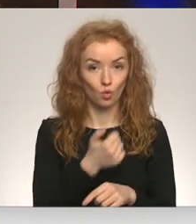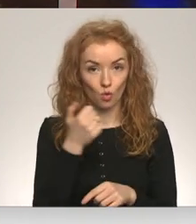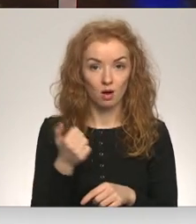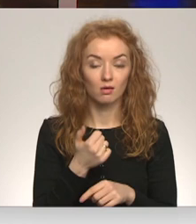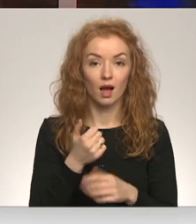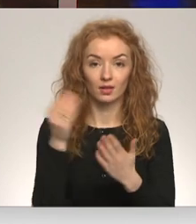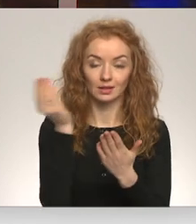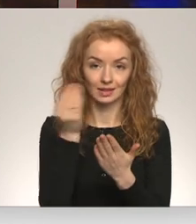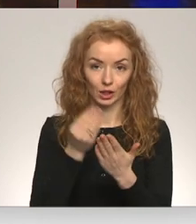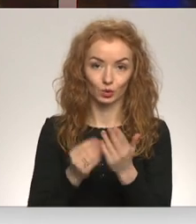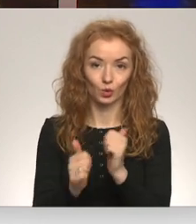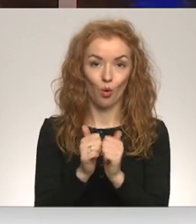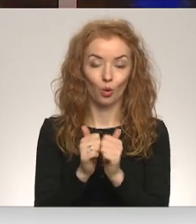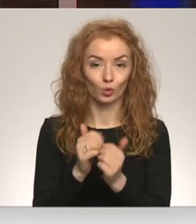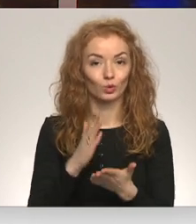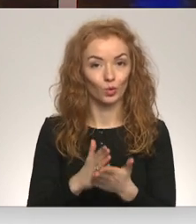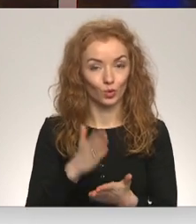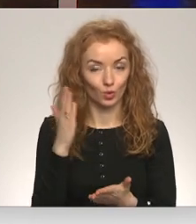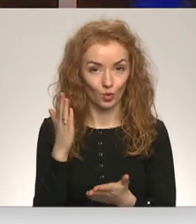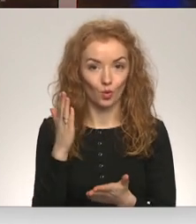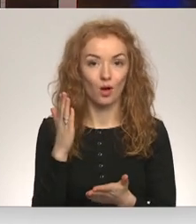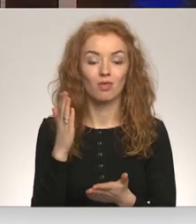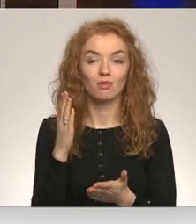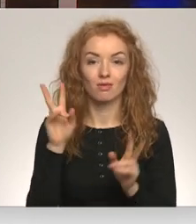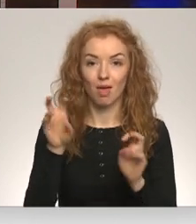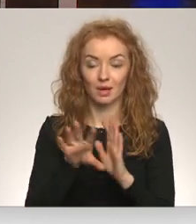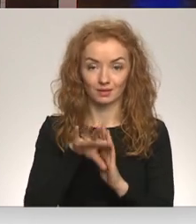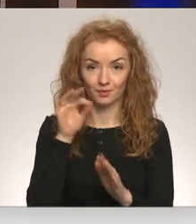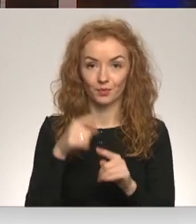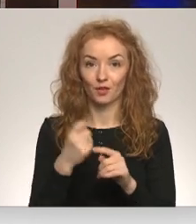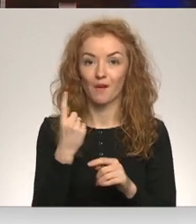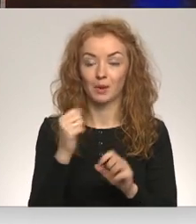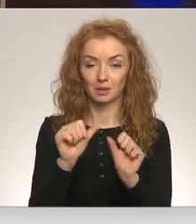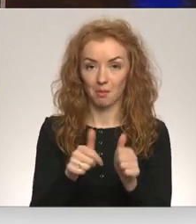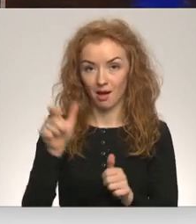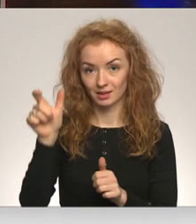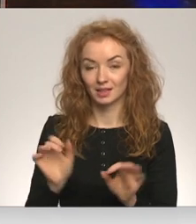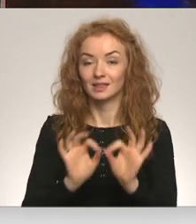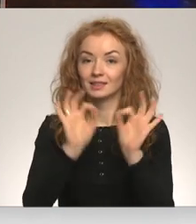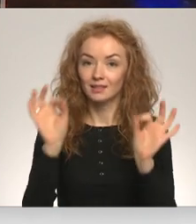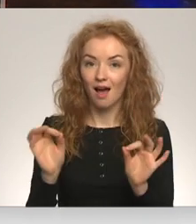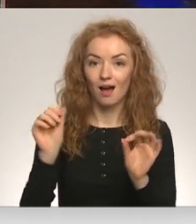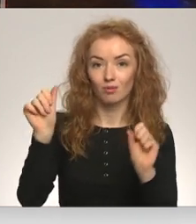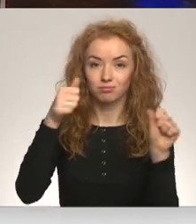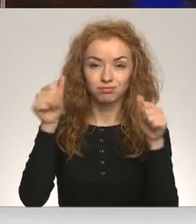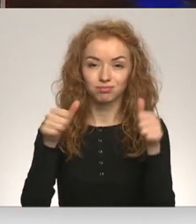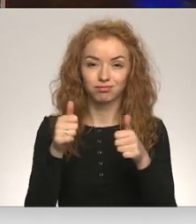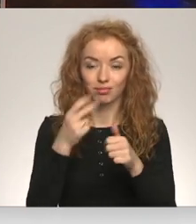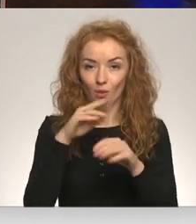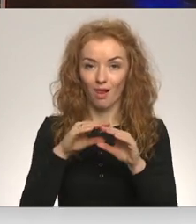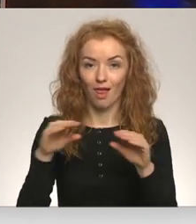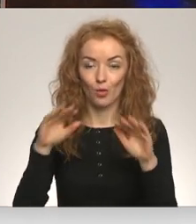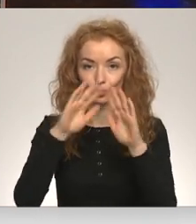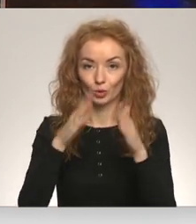gada skiču konkurss noticis, temats izraudzīts un 11 mākslinieki sākuši darināt ledus skulptūras, kas